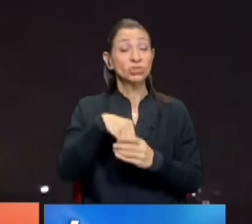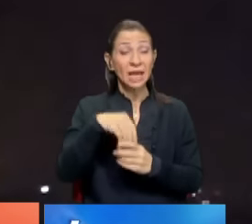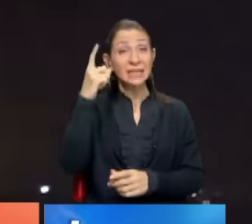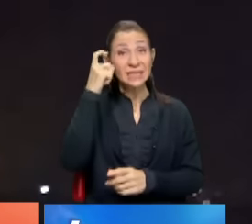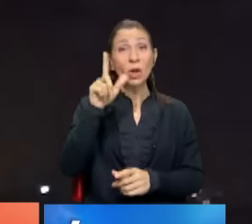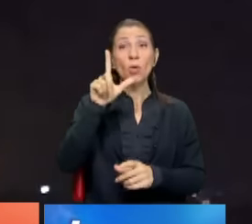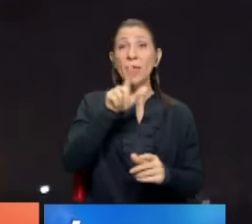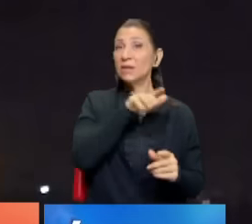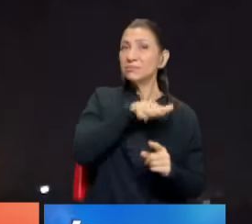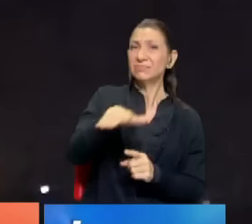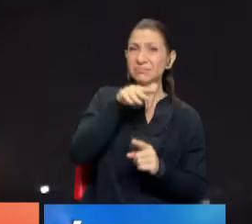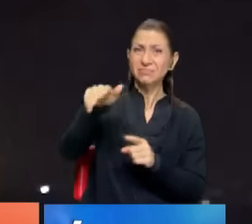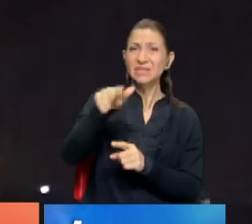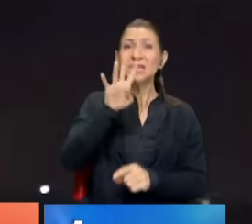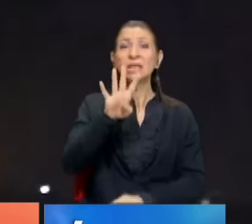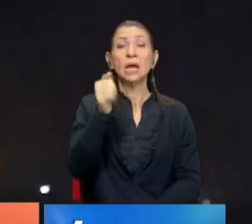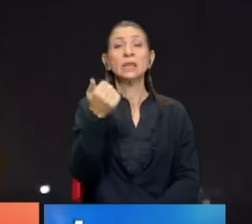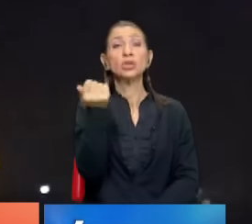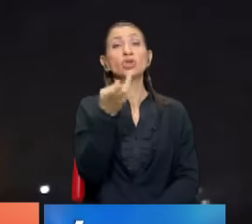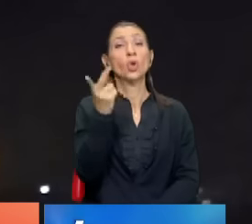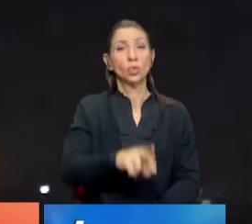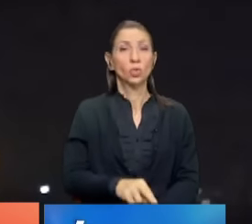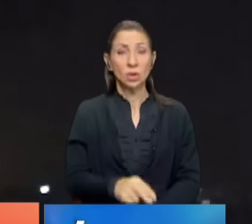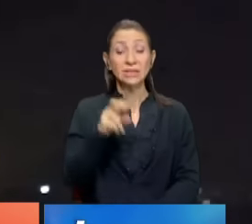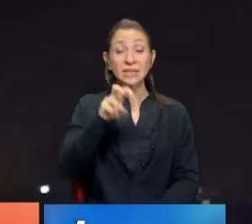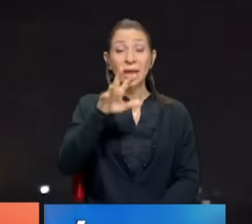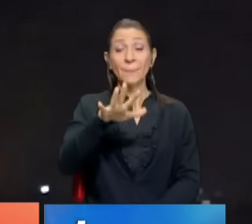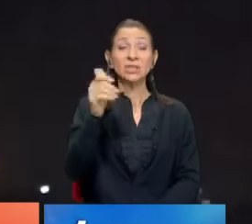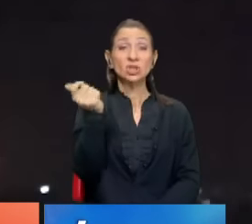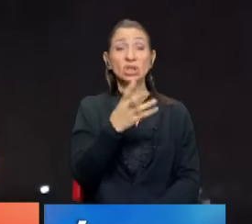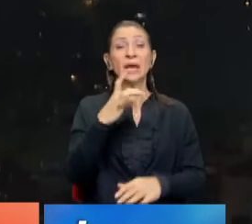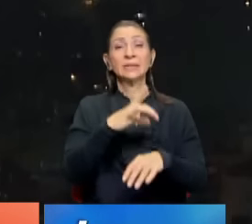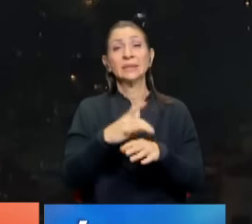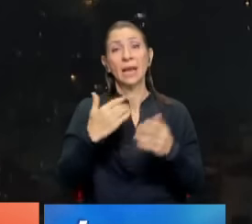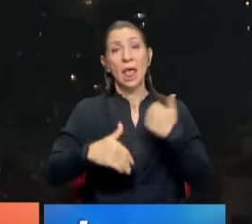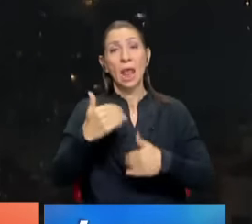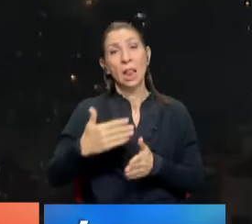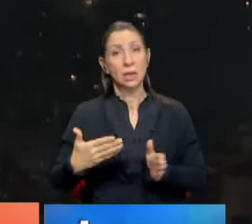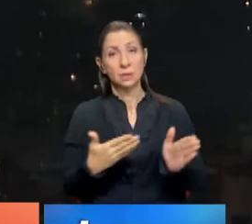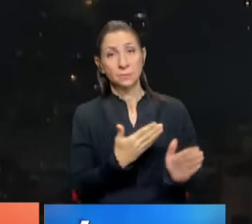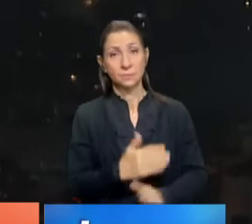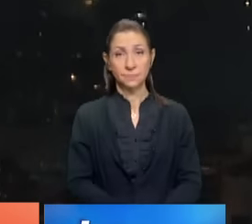İsrail'in Lübnan saldırılarında 46 kişi yaşamını yitirdi, 85 kişi yaralandı.